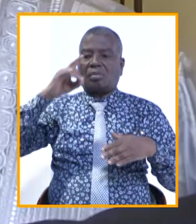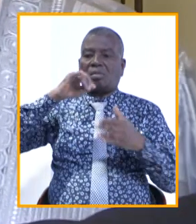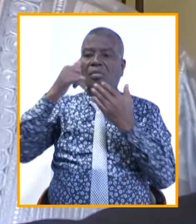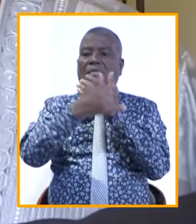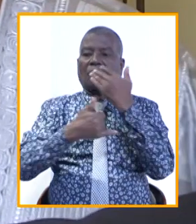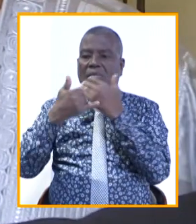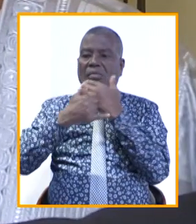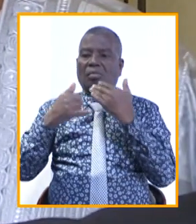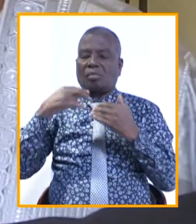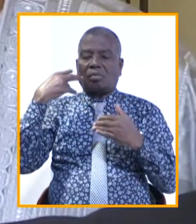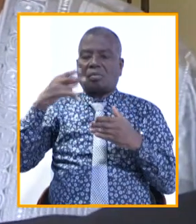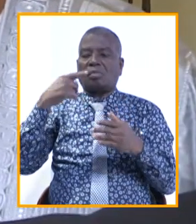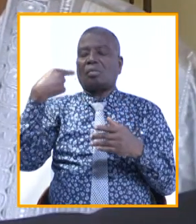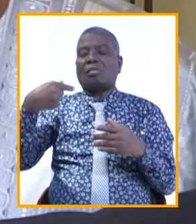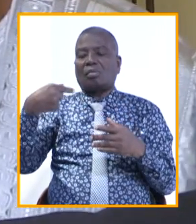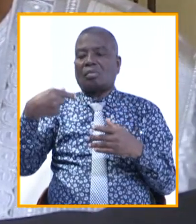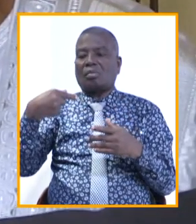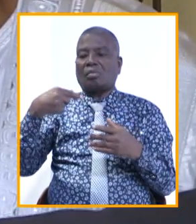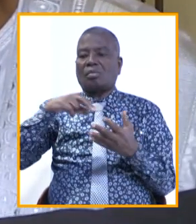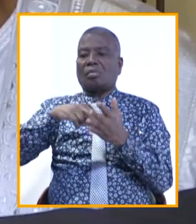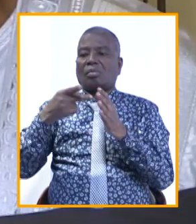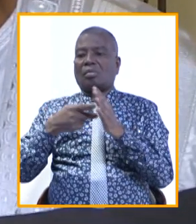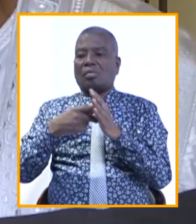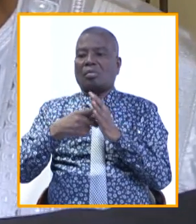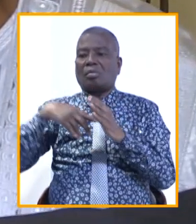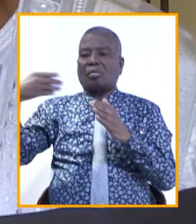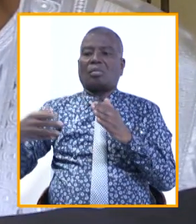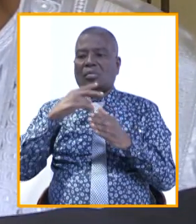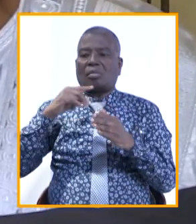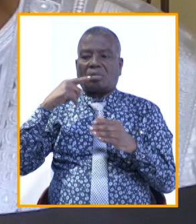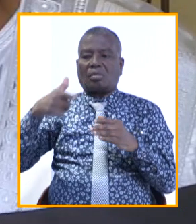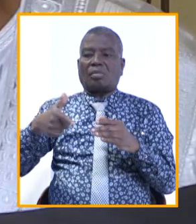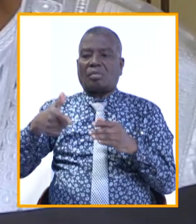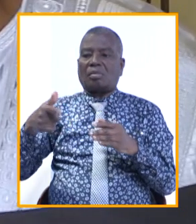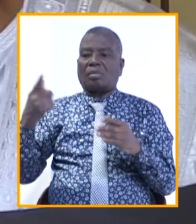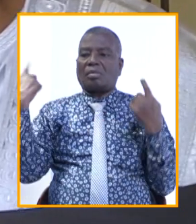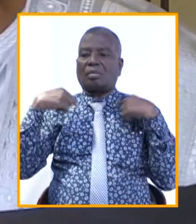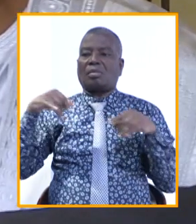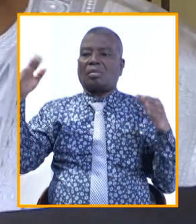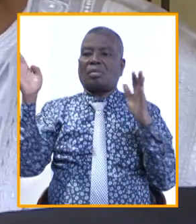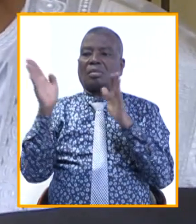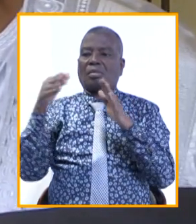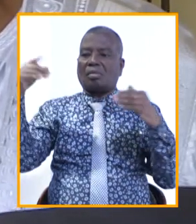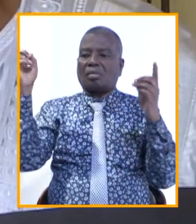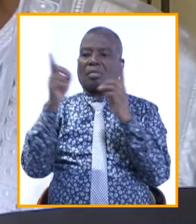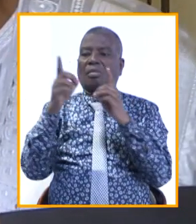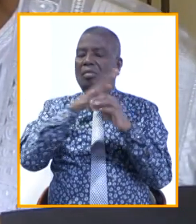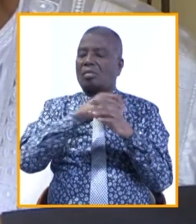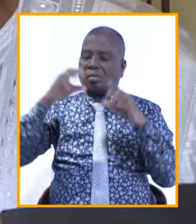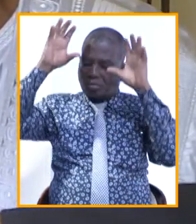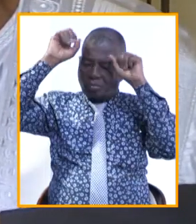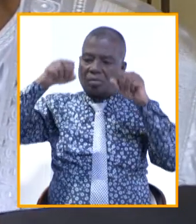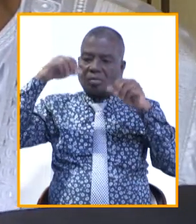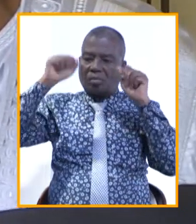pays, de voir un peu le sens de l'unité qui y prévalait. Et lorsque j'ai rencontré le président, j'ai pu